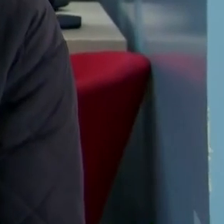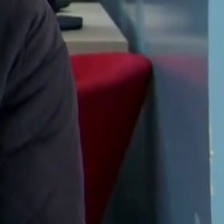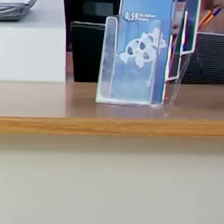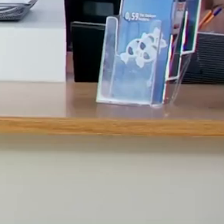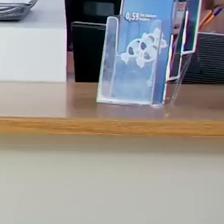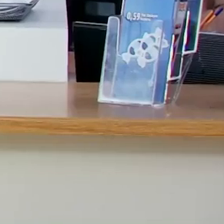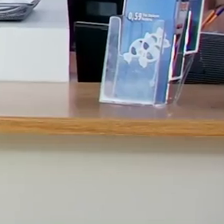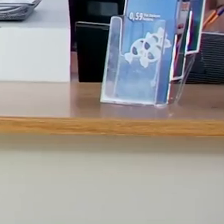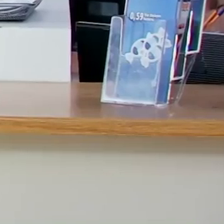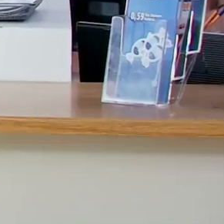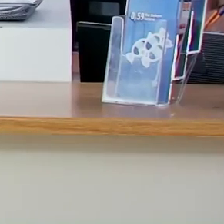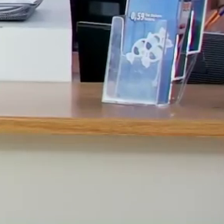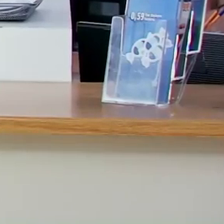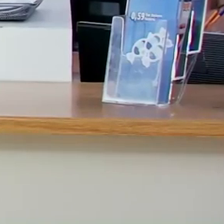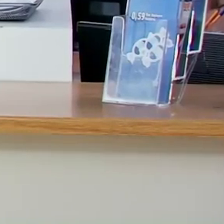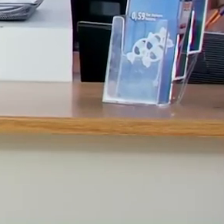gerek, Nurhan'dan bilgi alıyor.